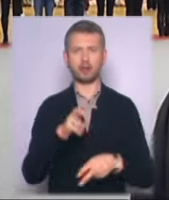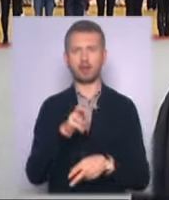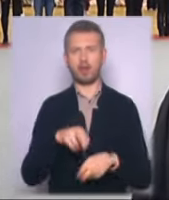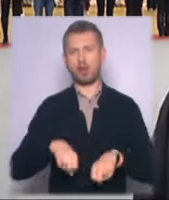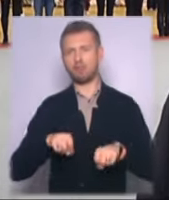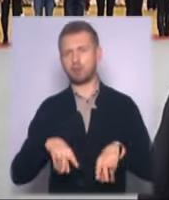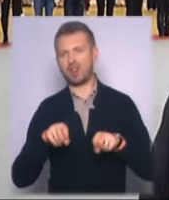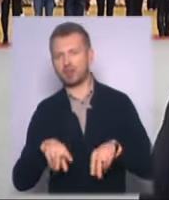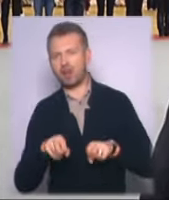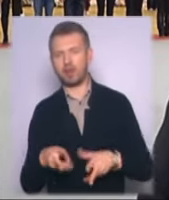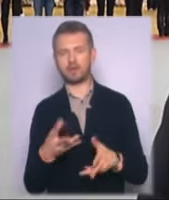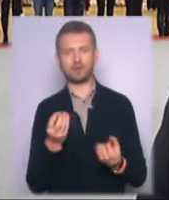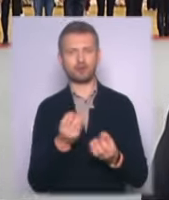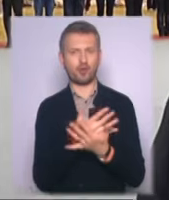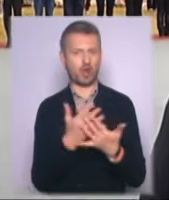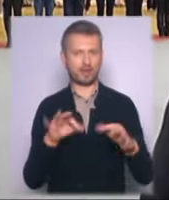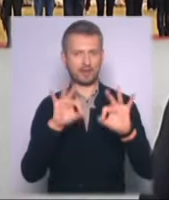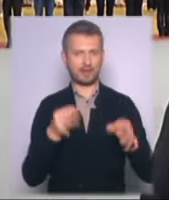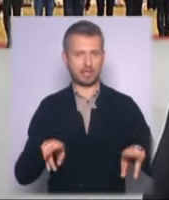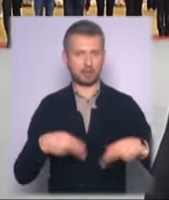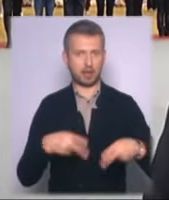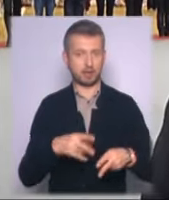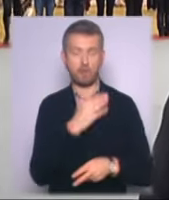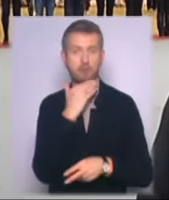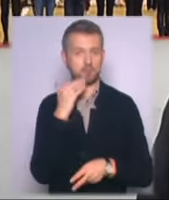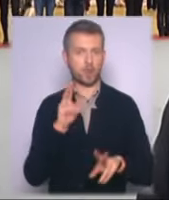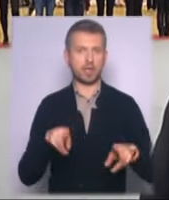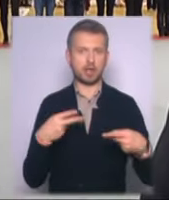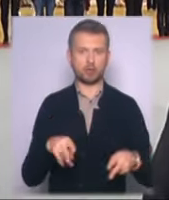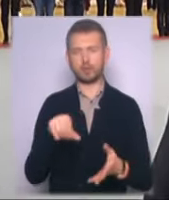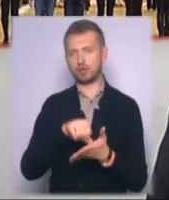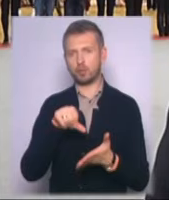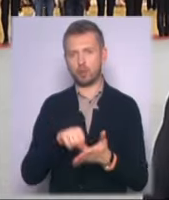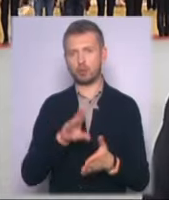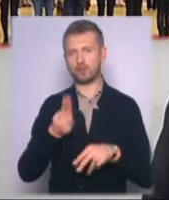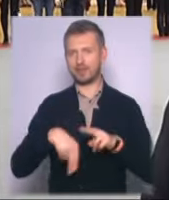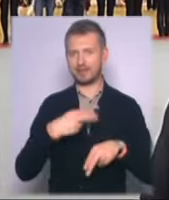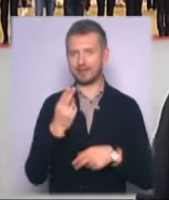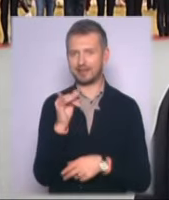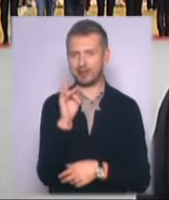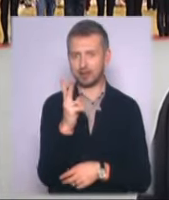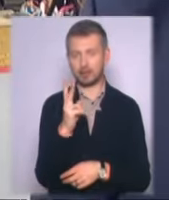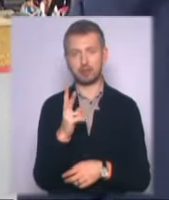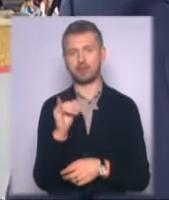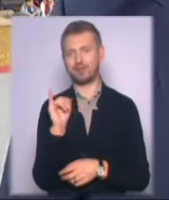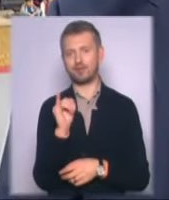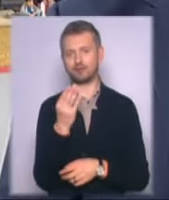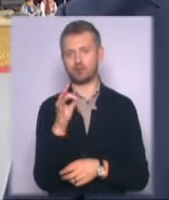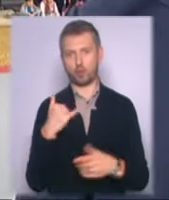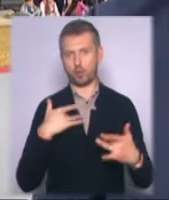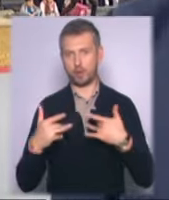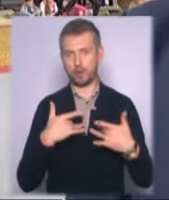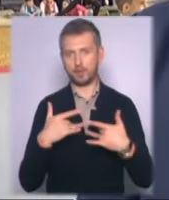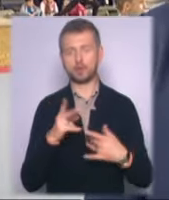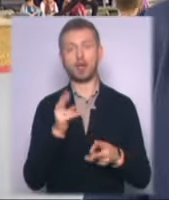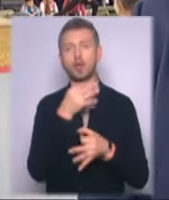еще разные стили танцев. И многие танцуют и выступают в цирке, везде, и в шоу. Как и любой